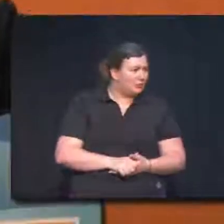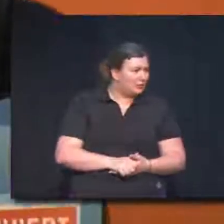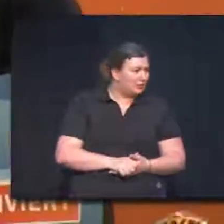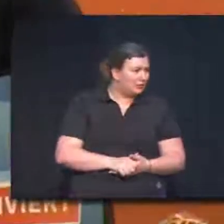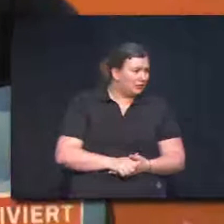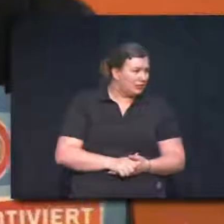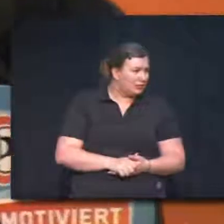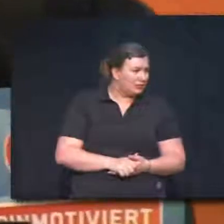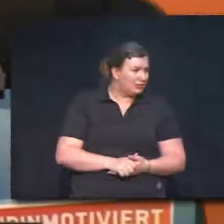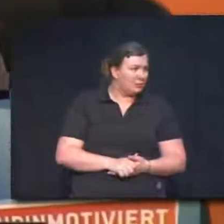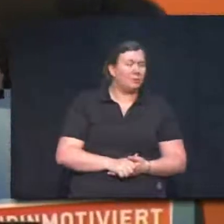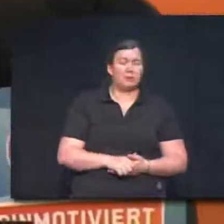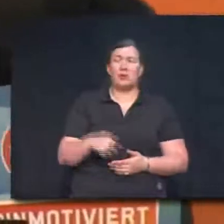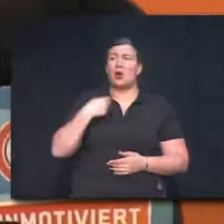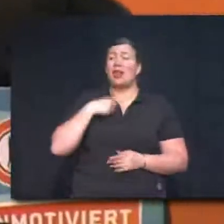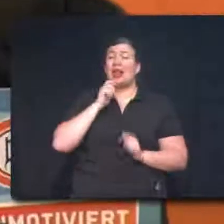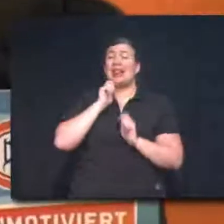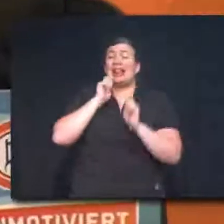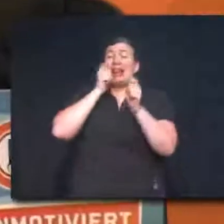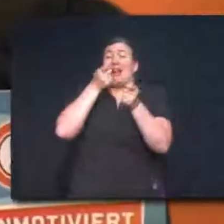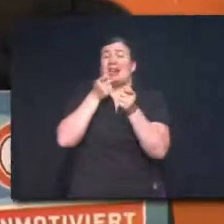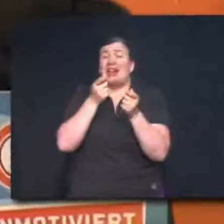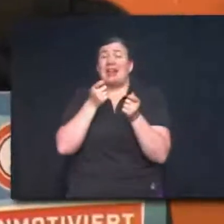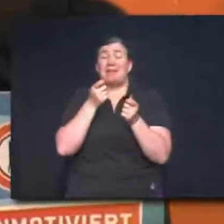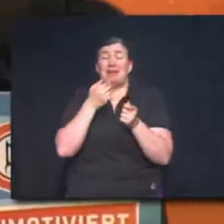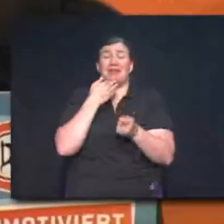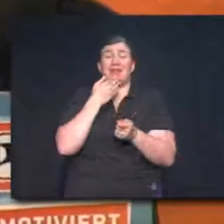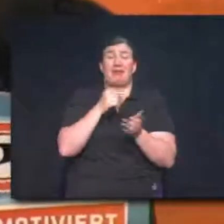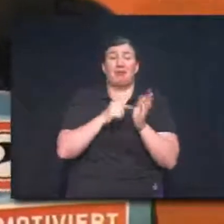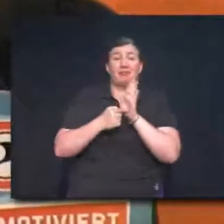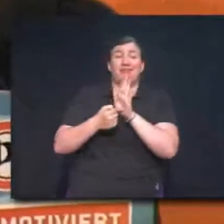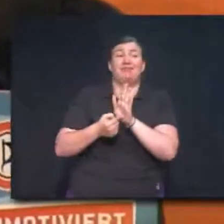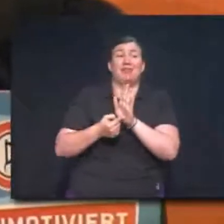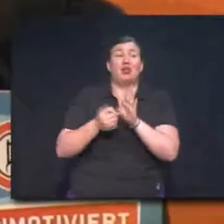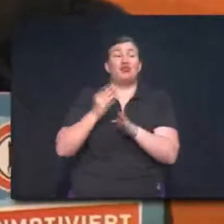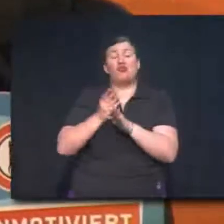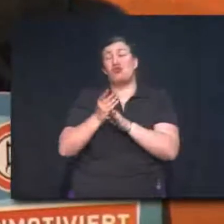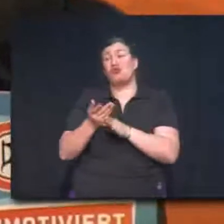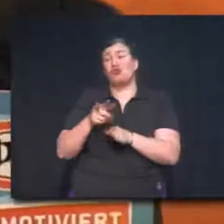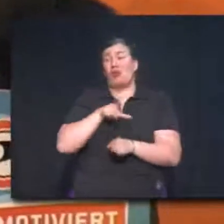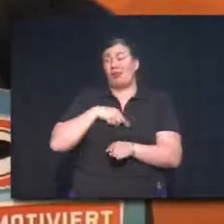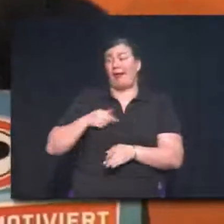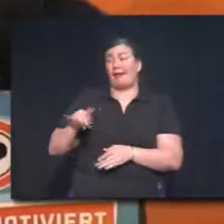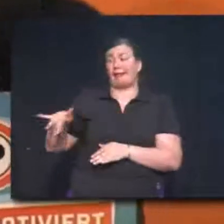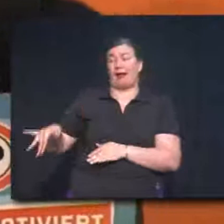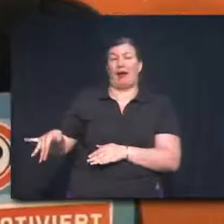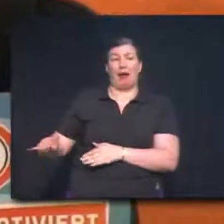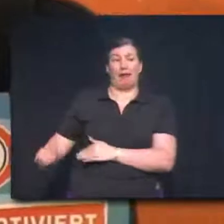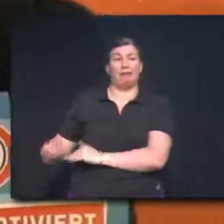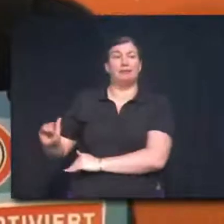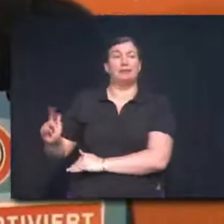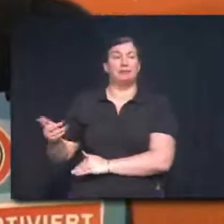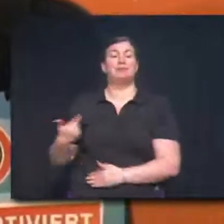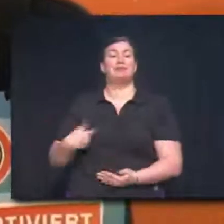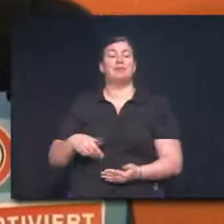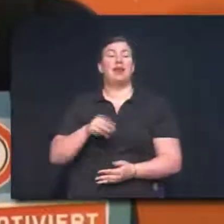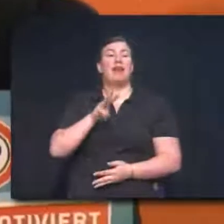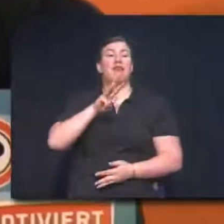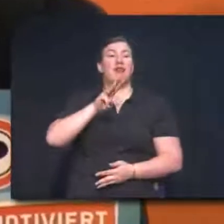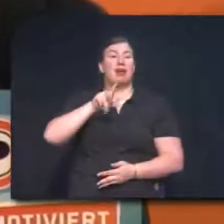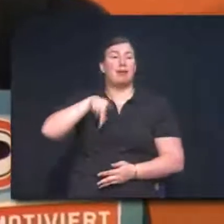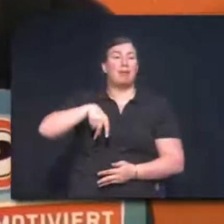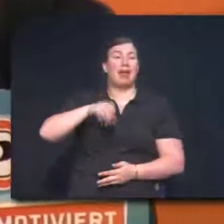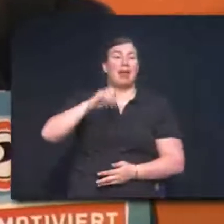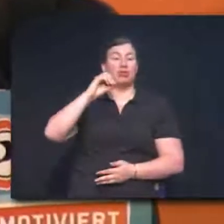so ich kann eine Ergebnis verkünden was hier schon länger ist aber unverändert natürlich geblieben ist WP 074 Asyl